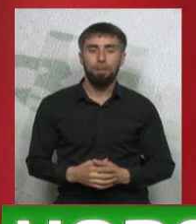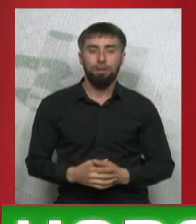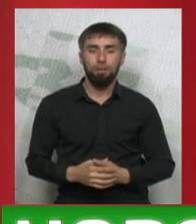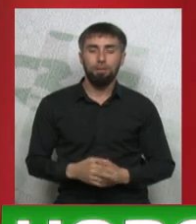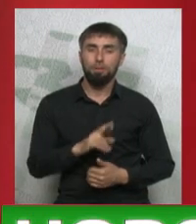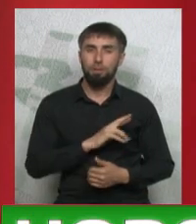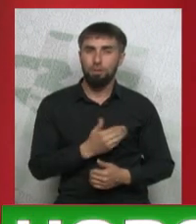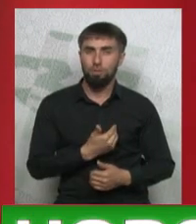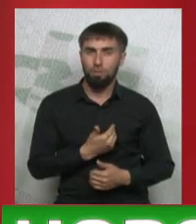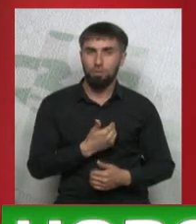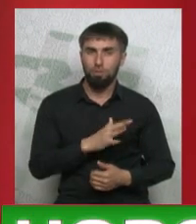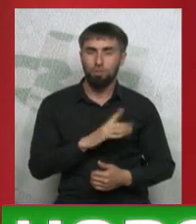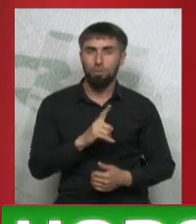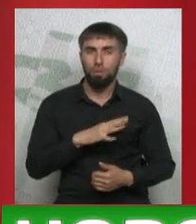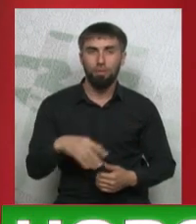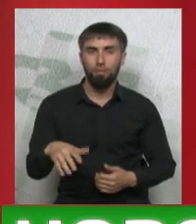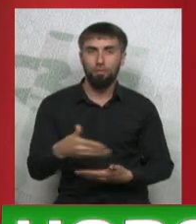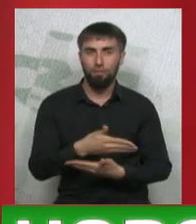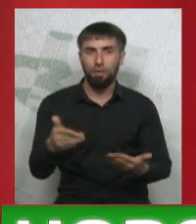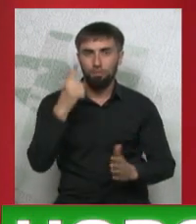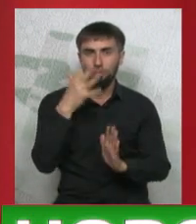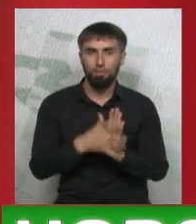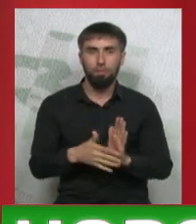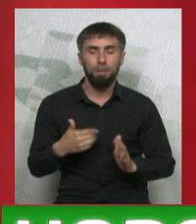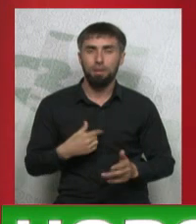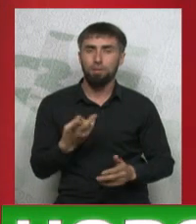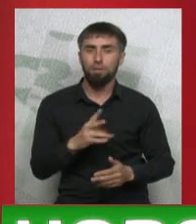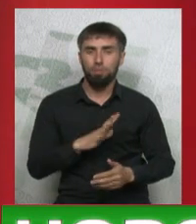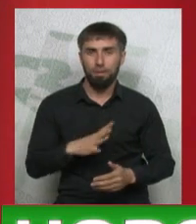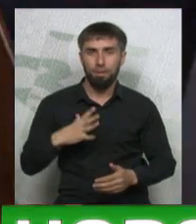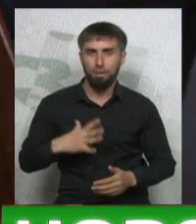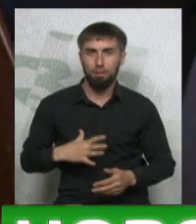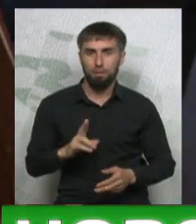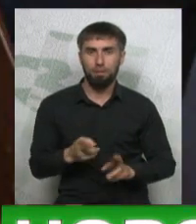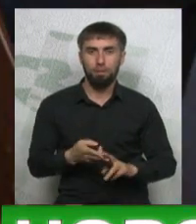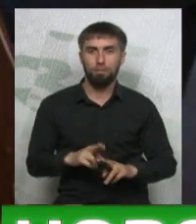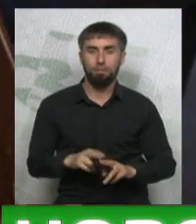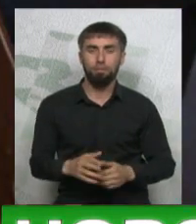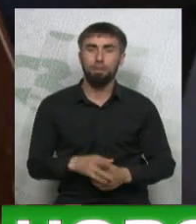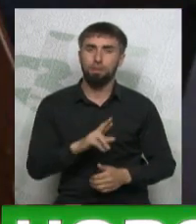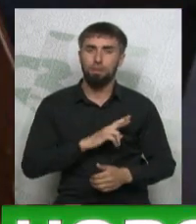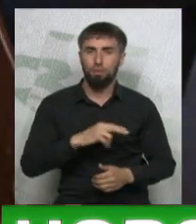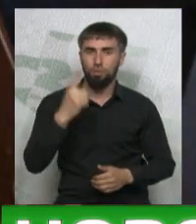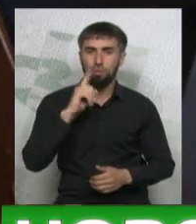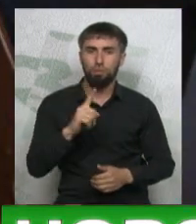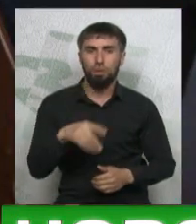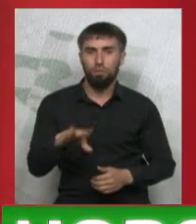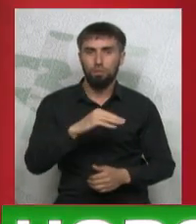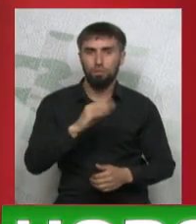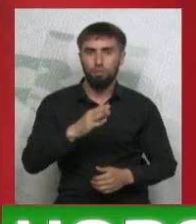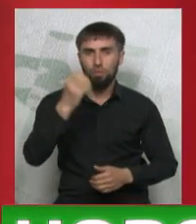Я хотел бы, чтобы вы понимали, мы не должны быть терпимы к этому. Я думаю, что одумаются